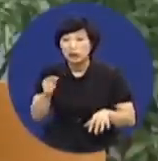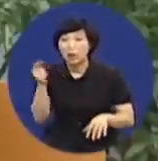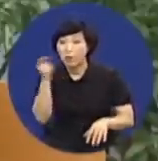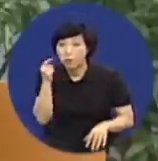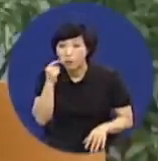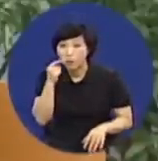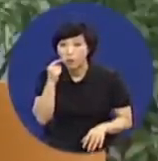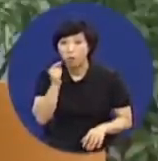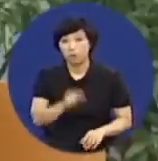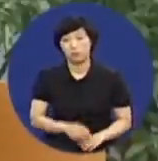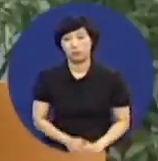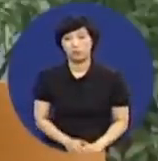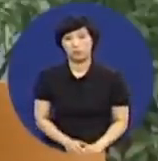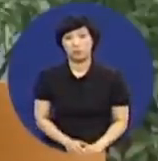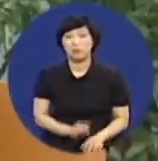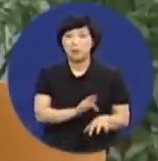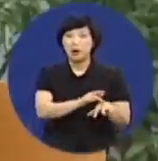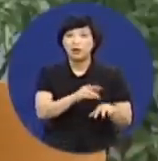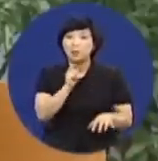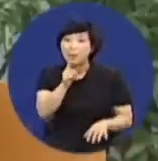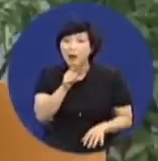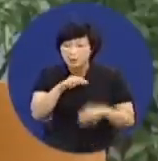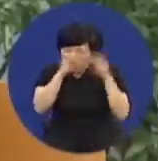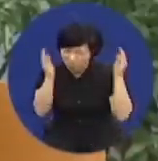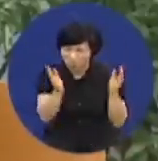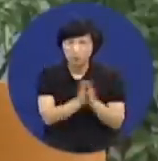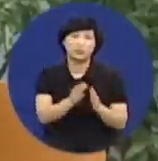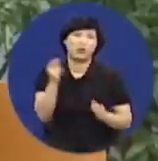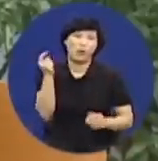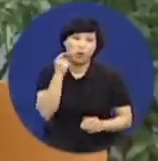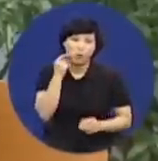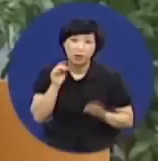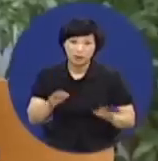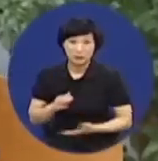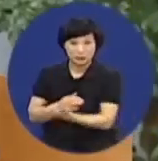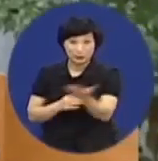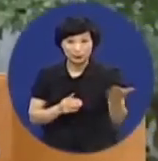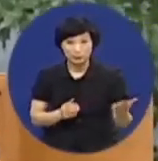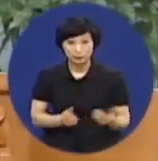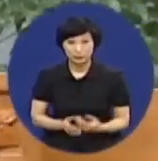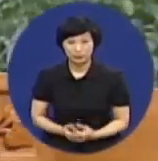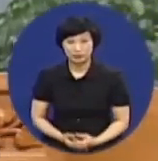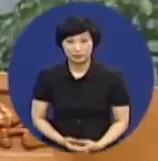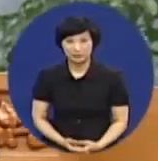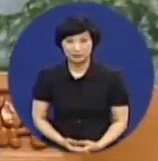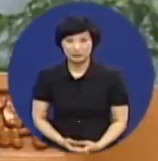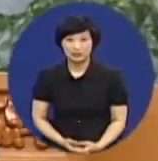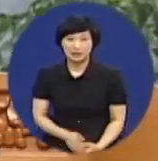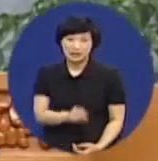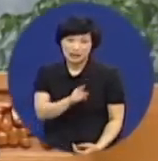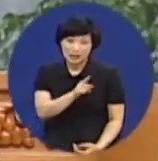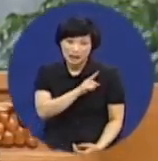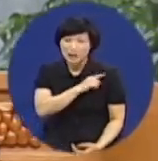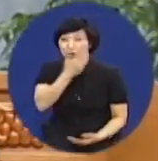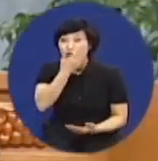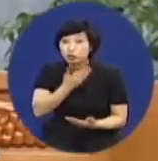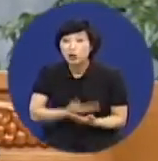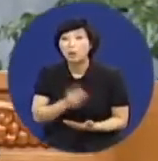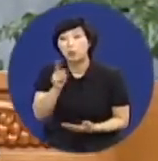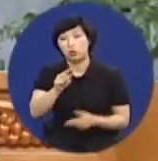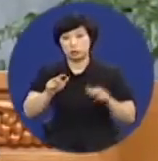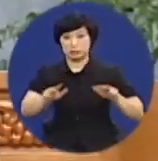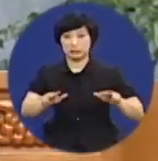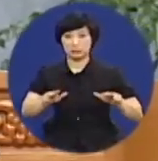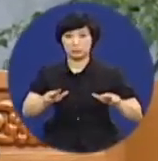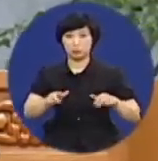って、ああサタンの話は嘘だったと気づいていったのです。それで皆さんに一番大